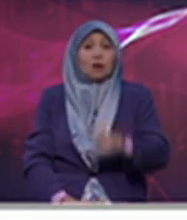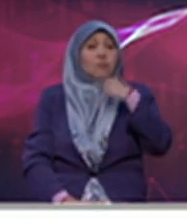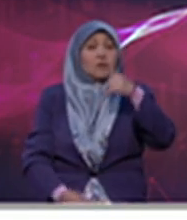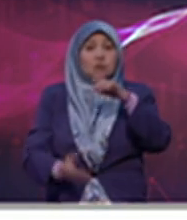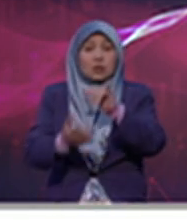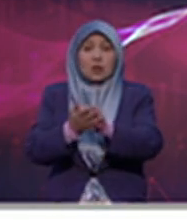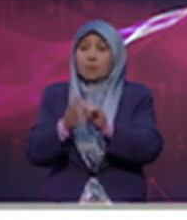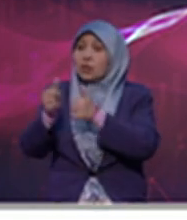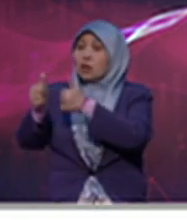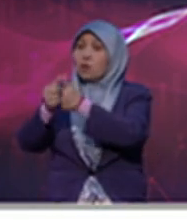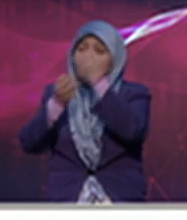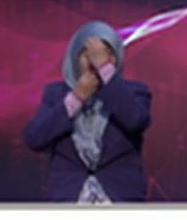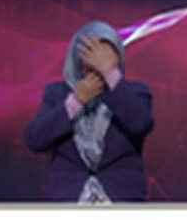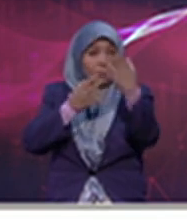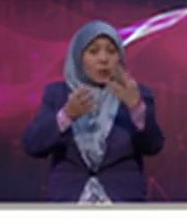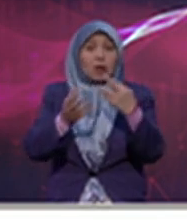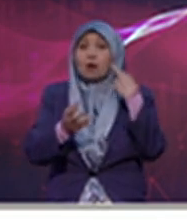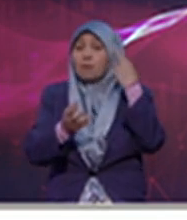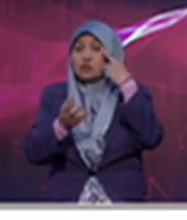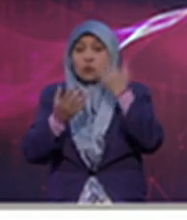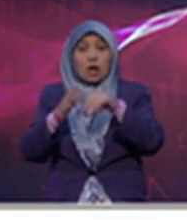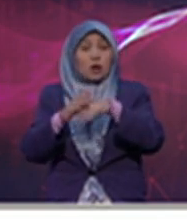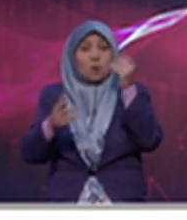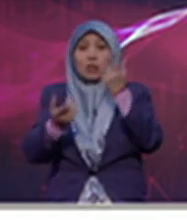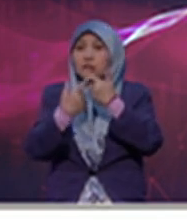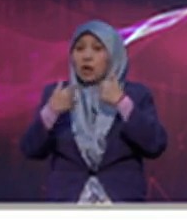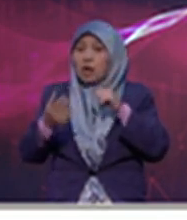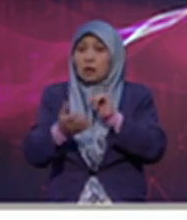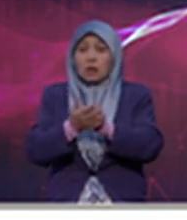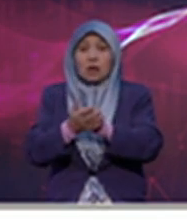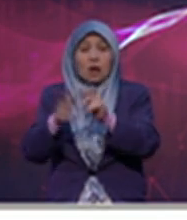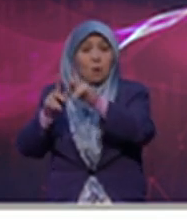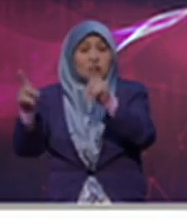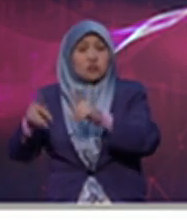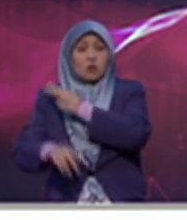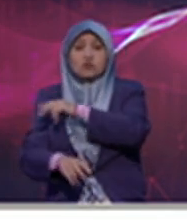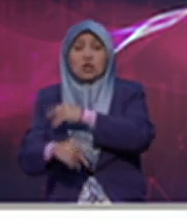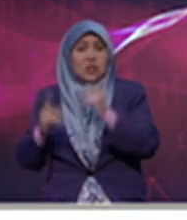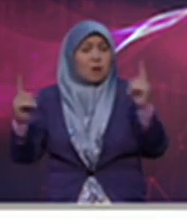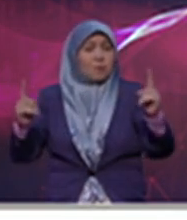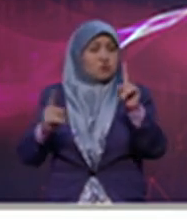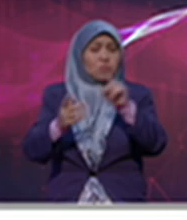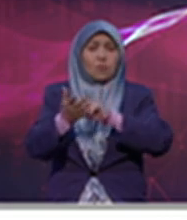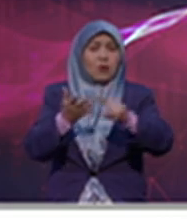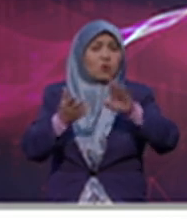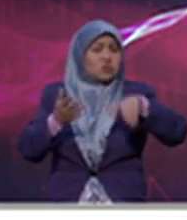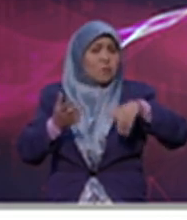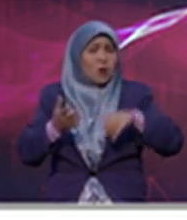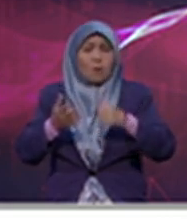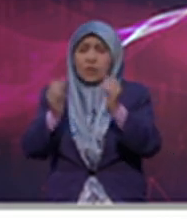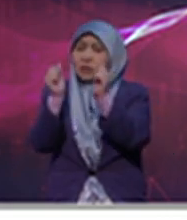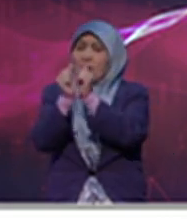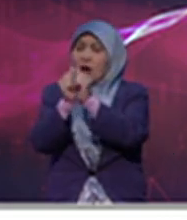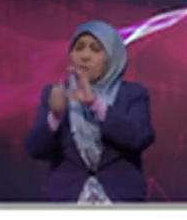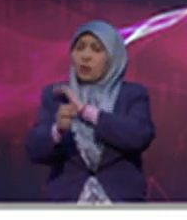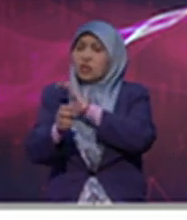berkata berdasarkan maklumat, remaja terbabit telah keluar dan masuk kawasan hospital itu dalam tempoh seminggu sebelum ditahan polis pada